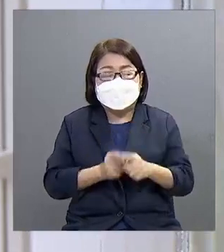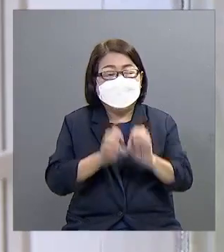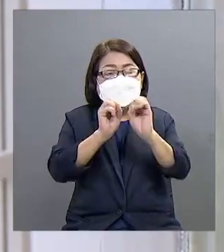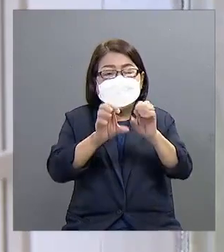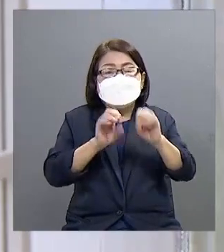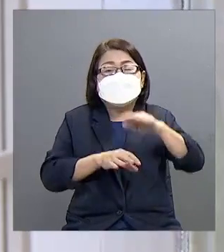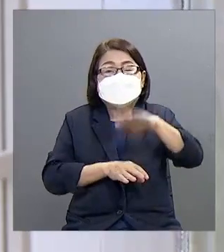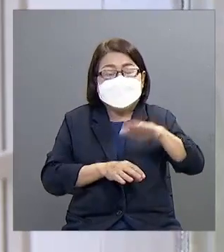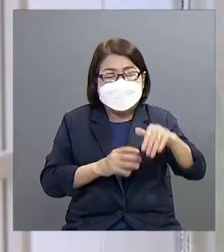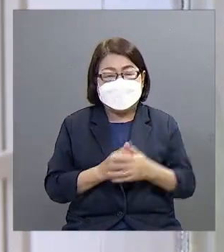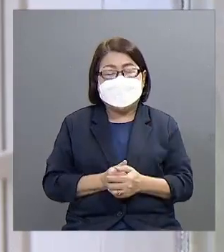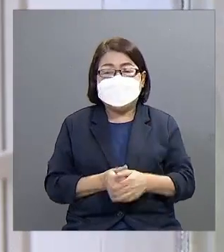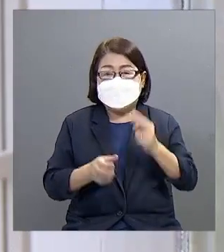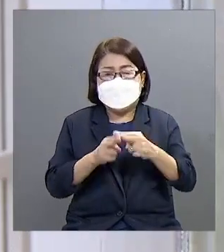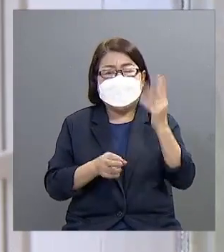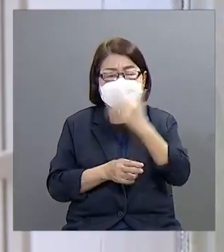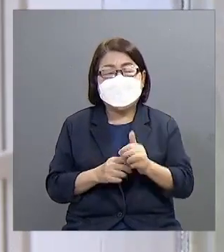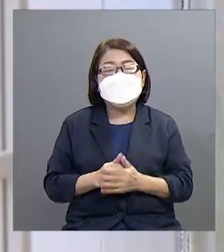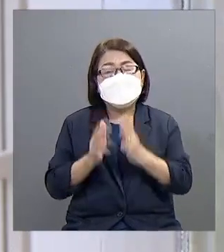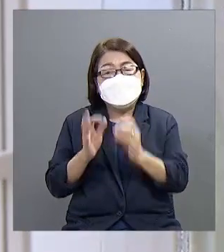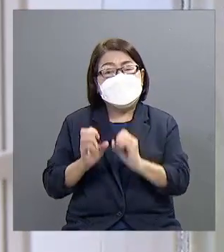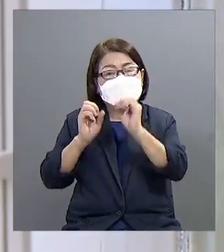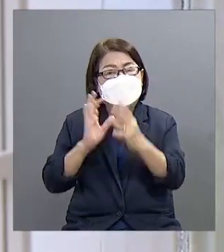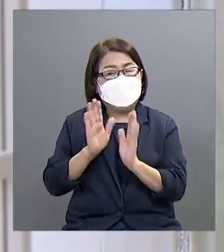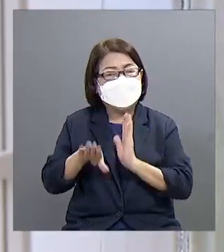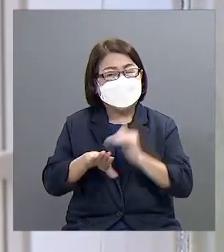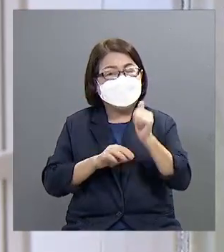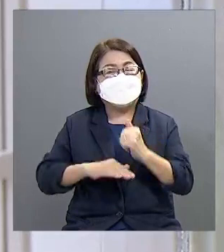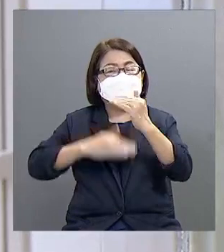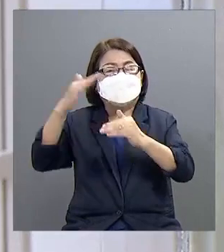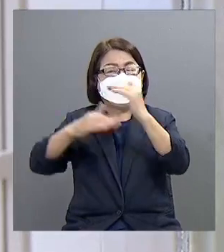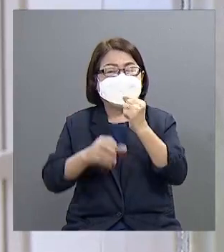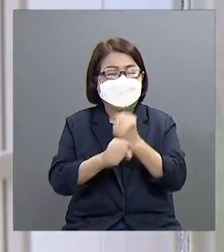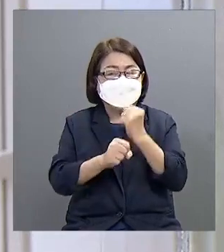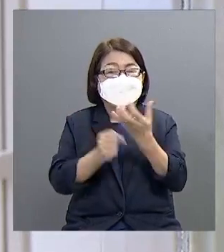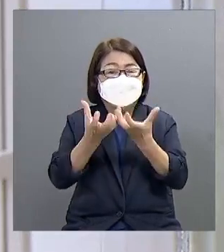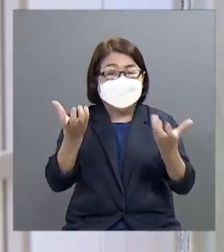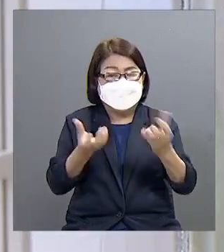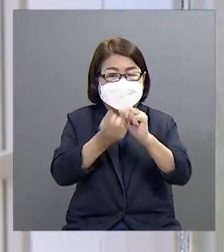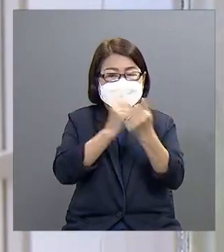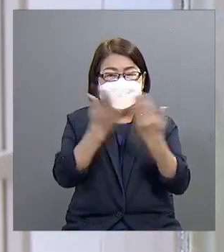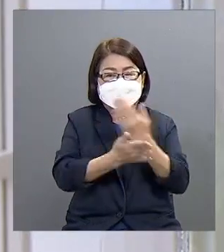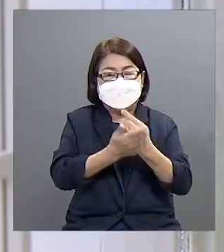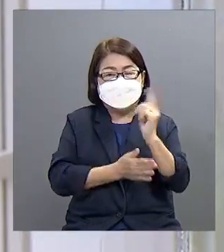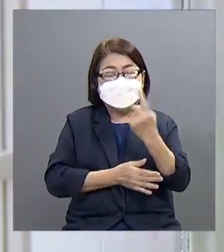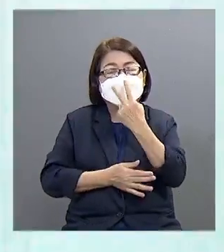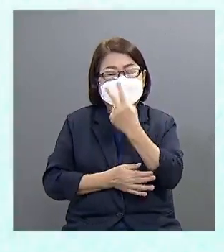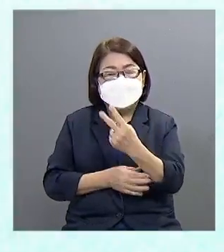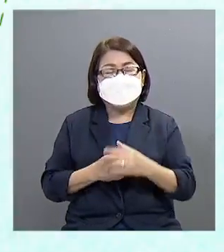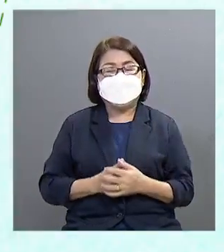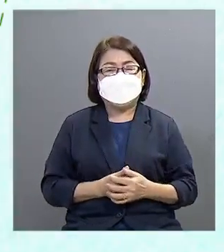ราะมากผมชอบครูนักพัฒนาผลิตนวัตกรเพื่อสร้างนวัตกรรมมาติดตามชีวิตของอาจารย์พิสิทธิ์ในช่วงพอดีพอเพียงครับ